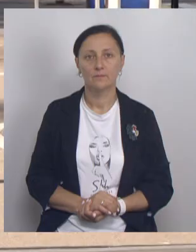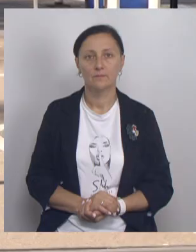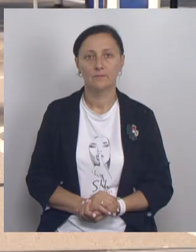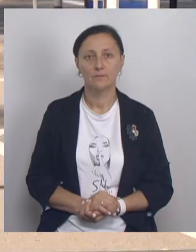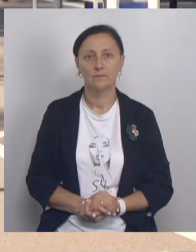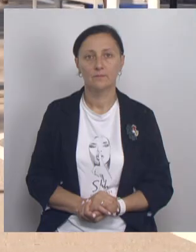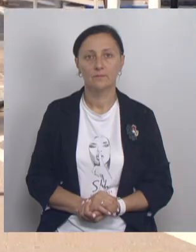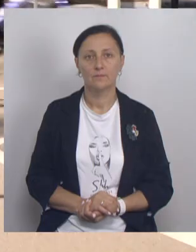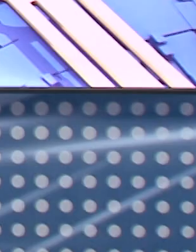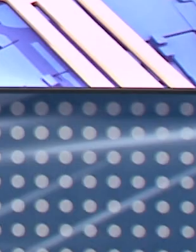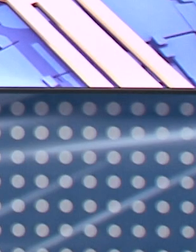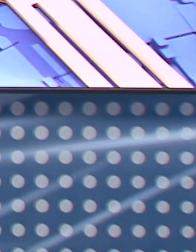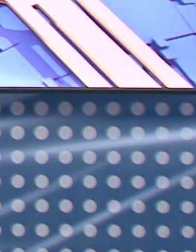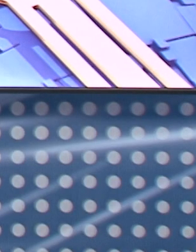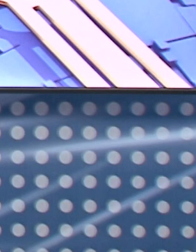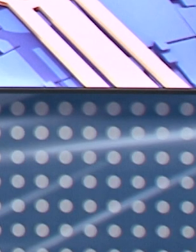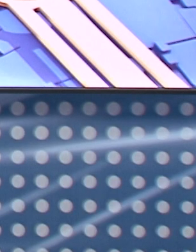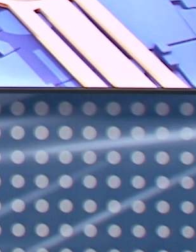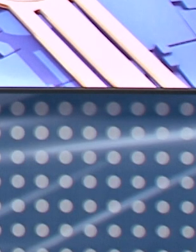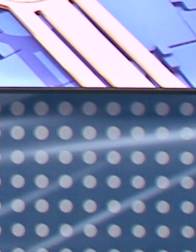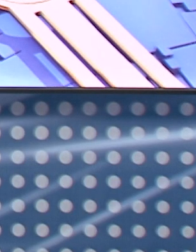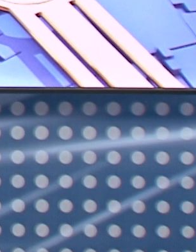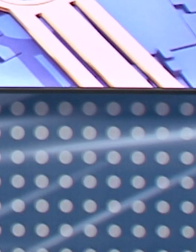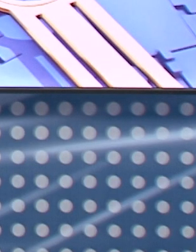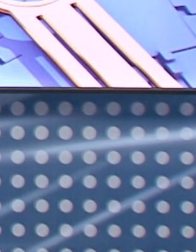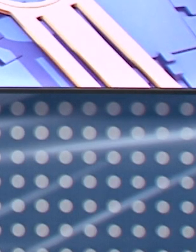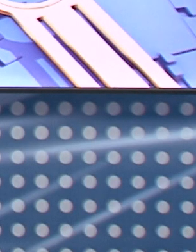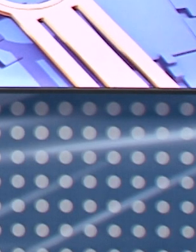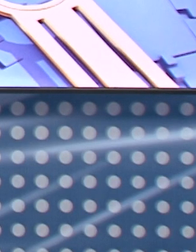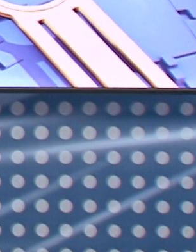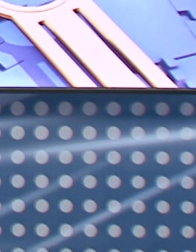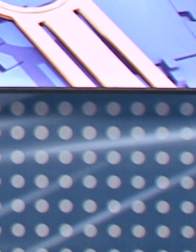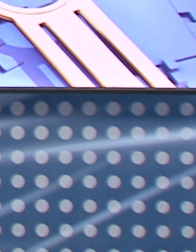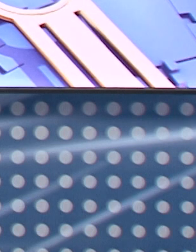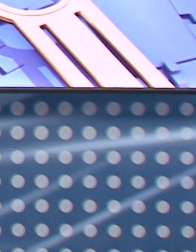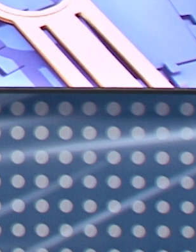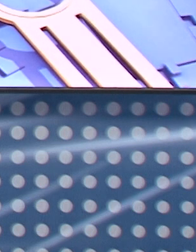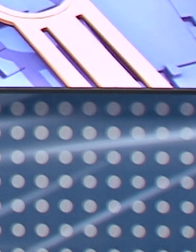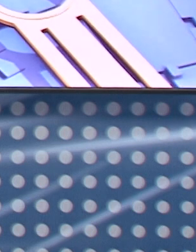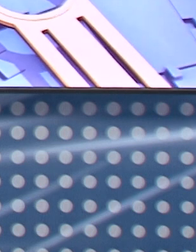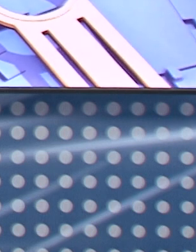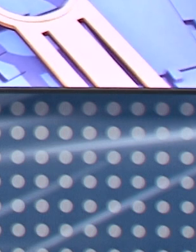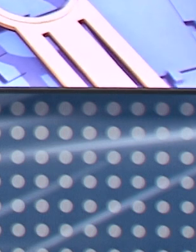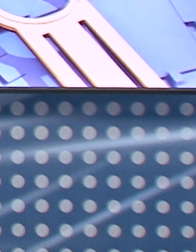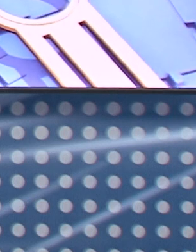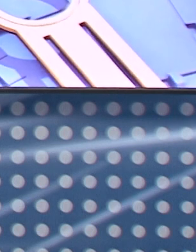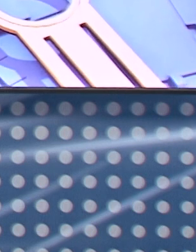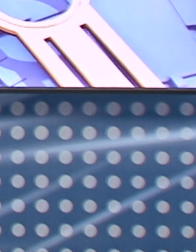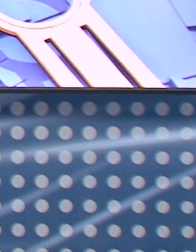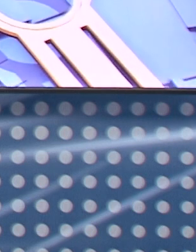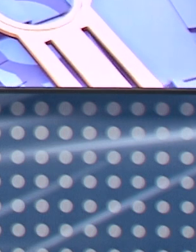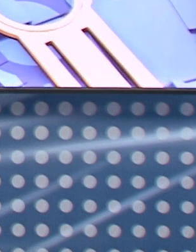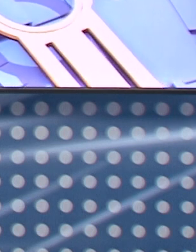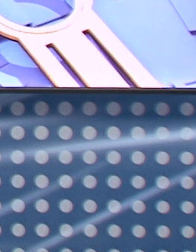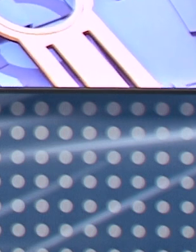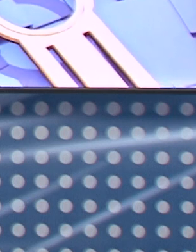Мире Белогорья. Сейчас о сельском хозяйстве. В нашей области сегодня масштабный профильный форум «День поля». По сути, он